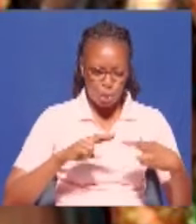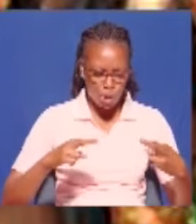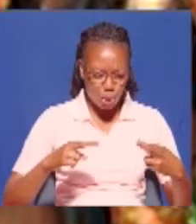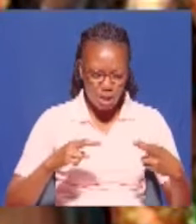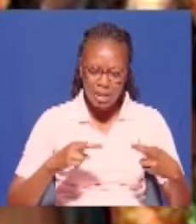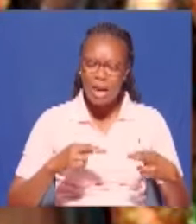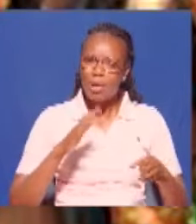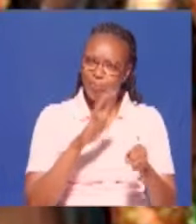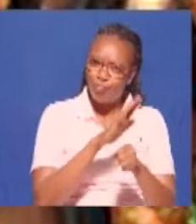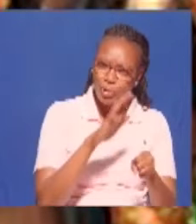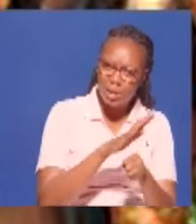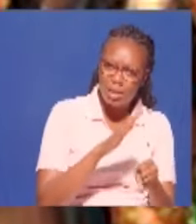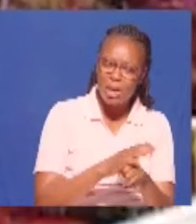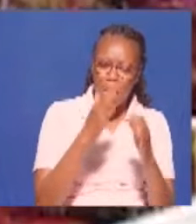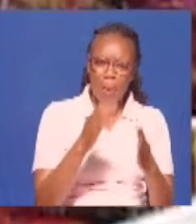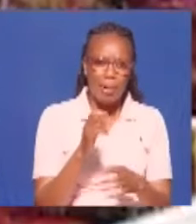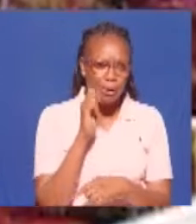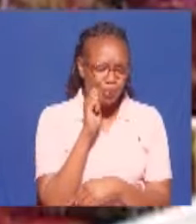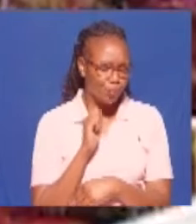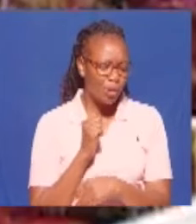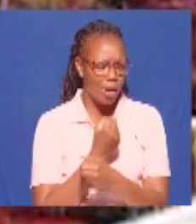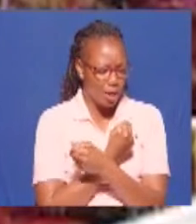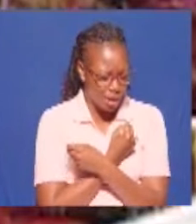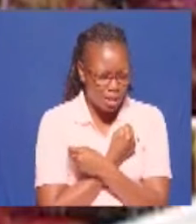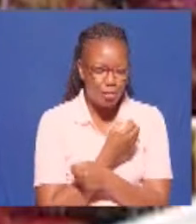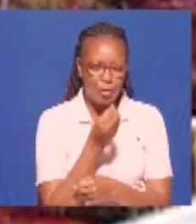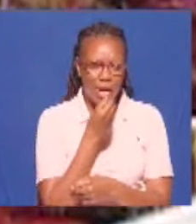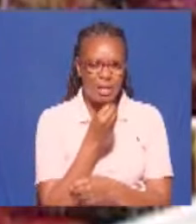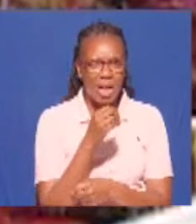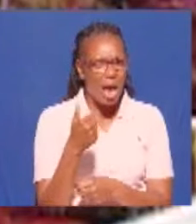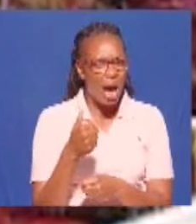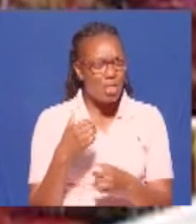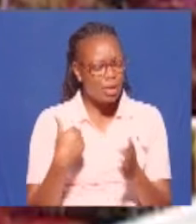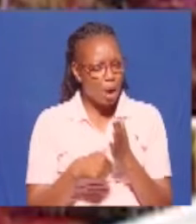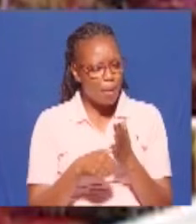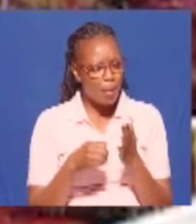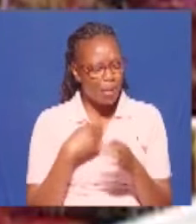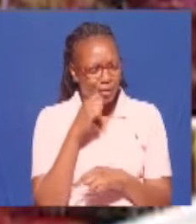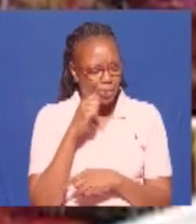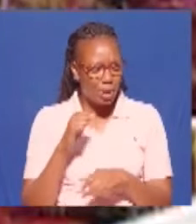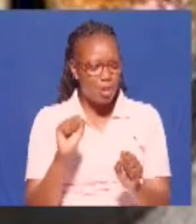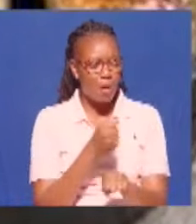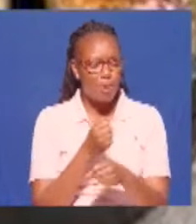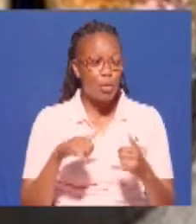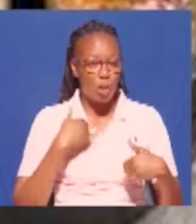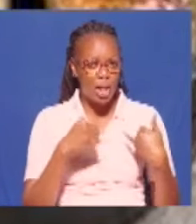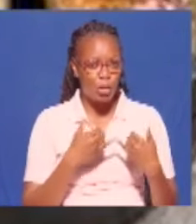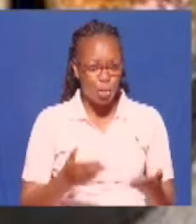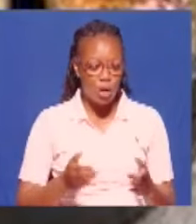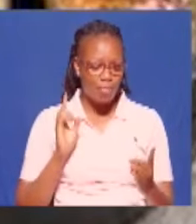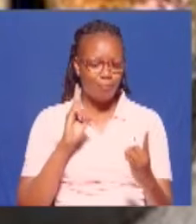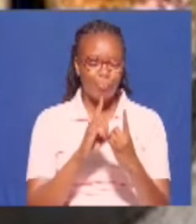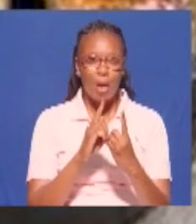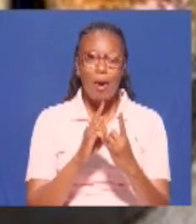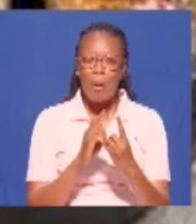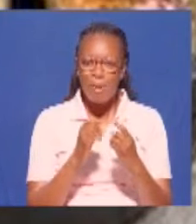Kwa wale walio na matatizo ya nyama, huwa vigumu kufurahia uroda huo. Leo, tulikutana na mwanafunzi katika chuo